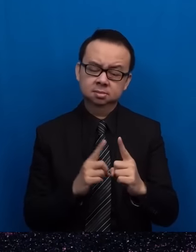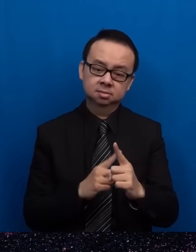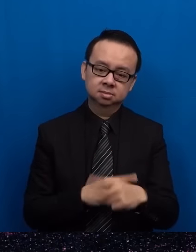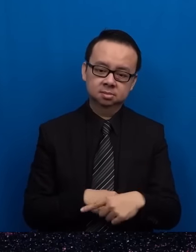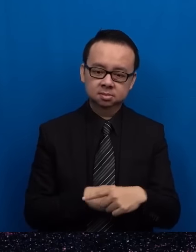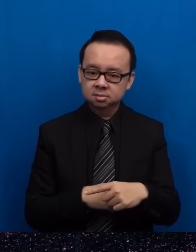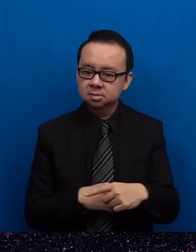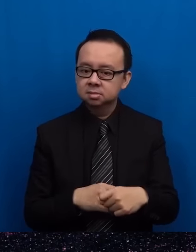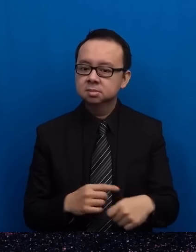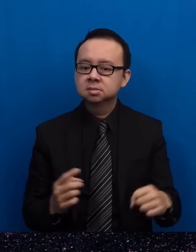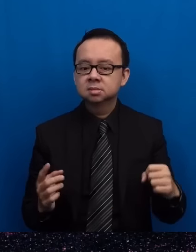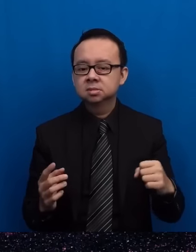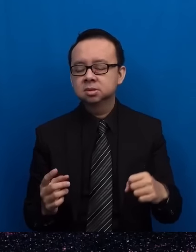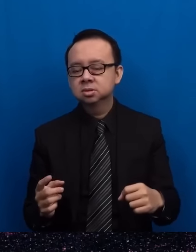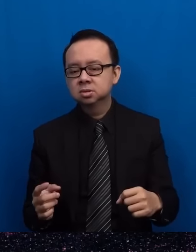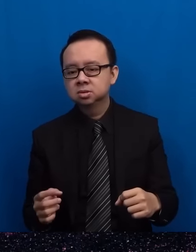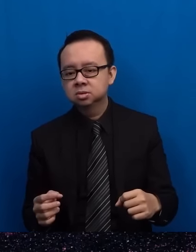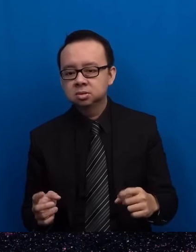Amin.